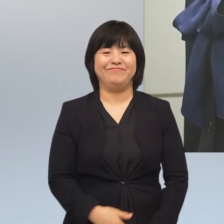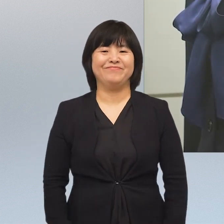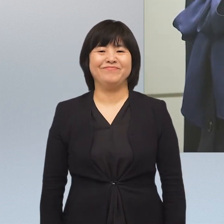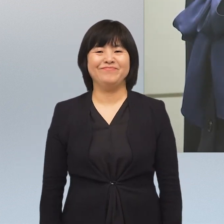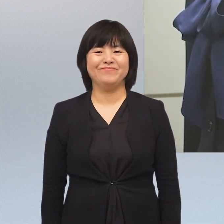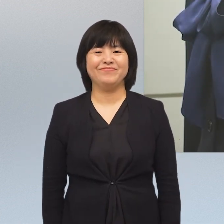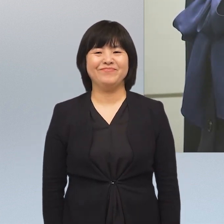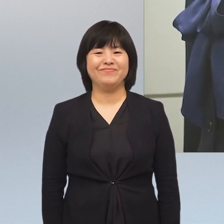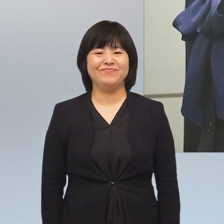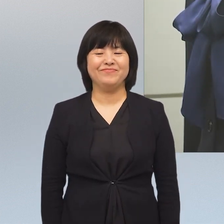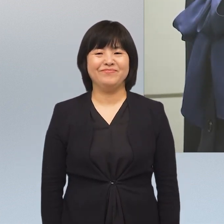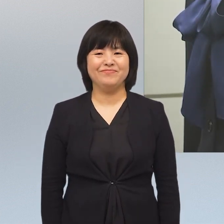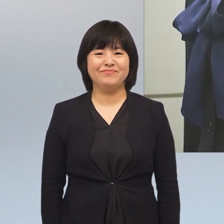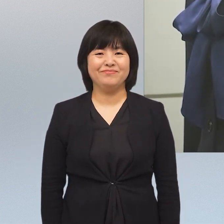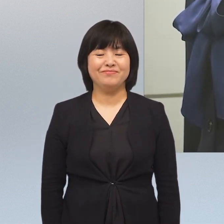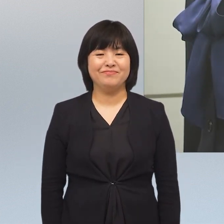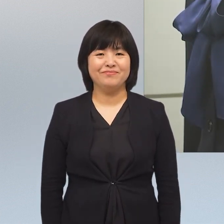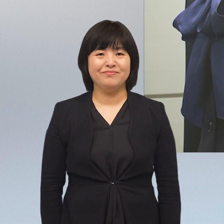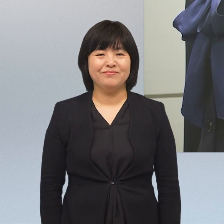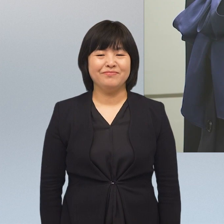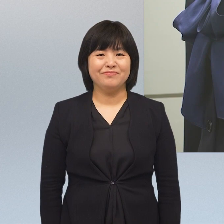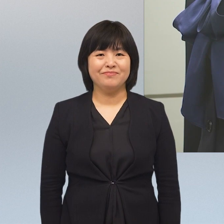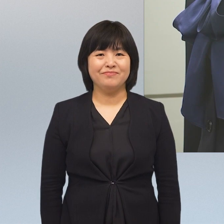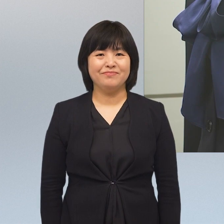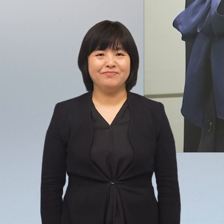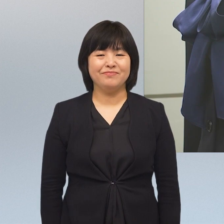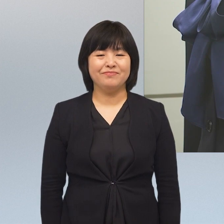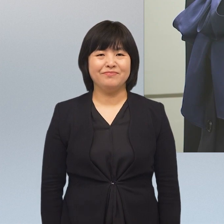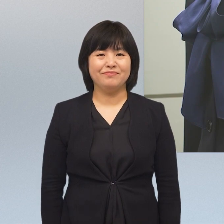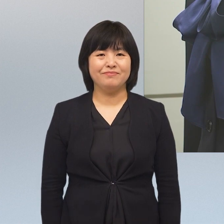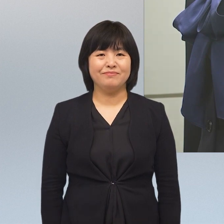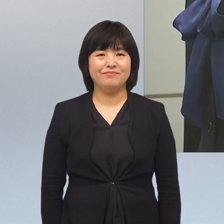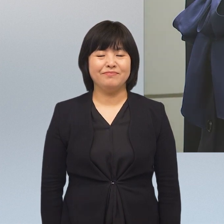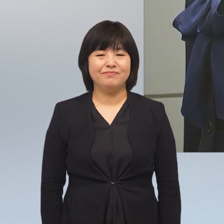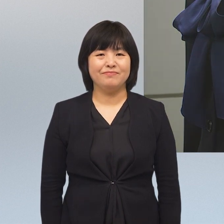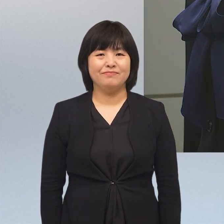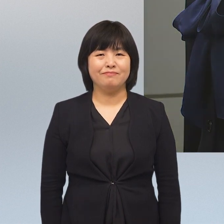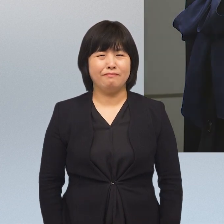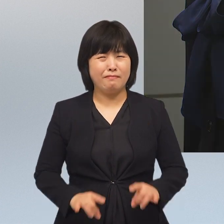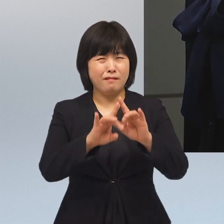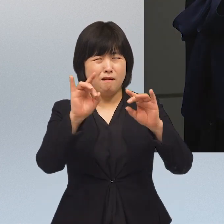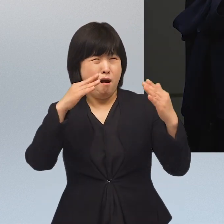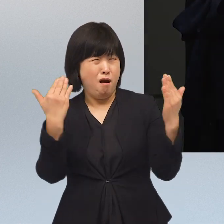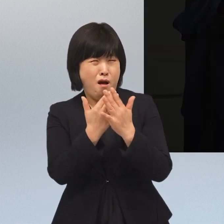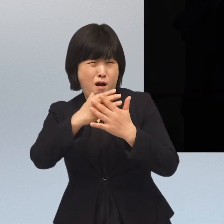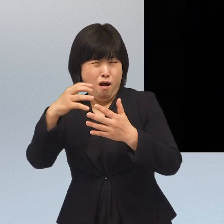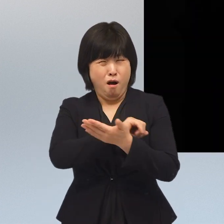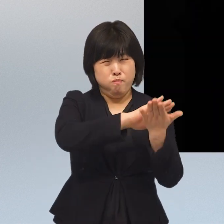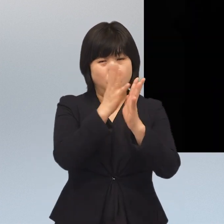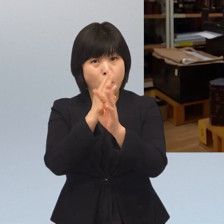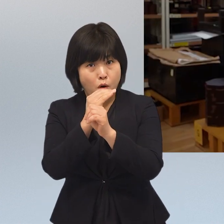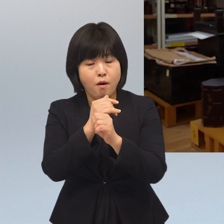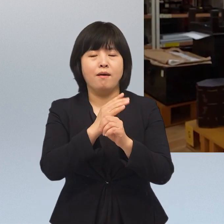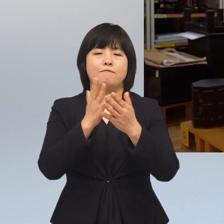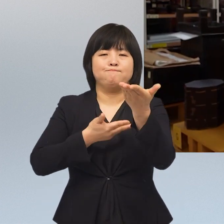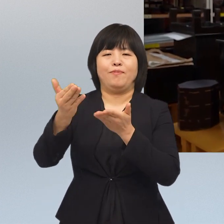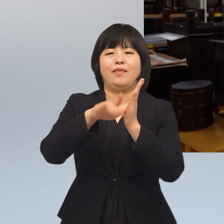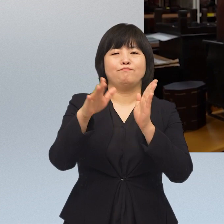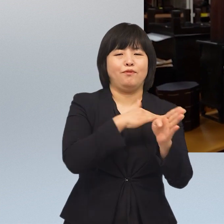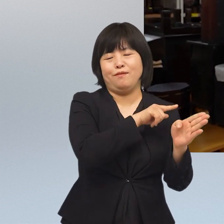변화의 바람이 불던 개화기에서부터 대한민국의 근현대사까지 옷장에서 찾아본 시대의